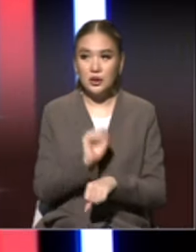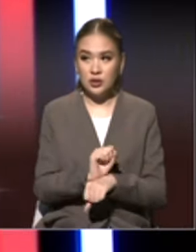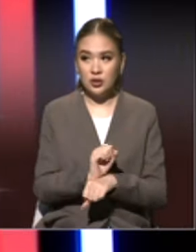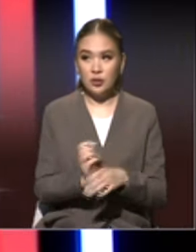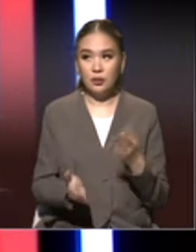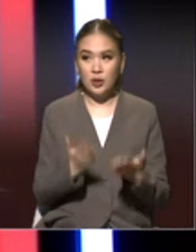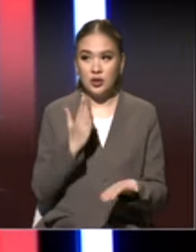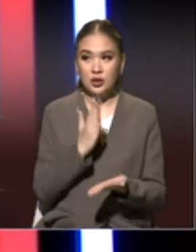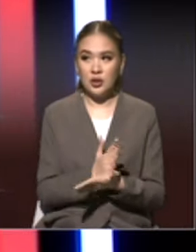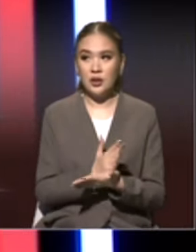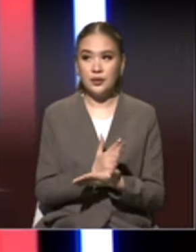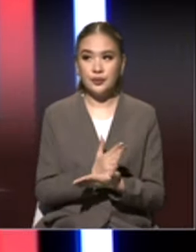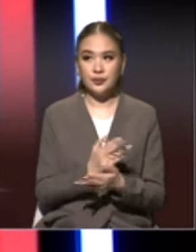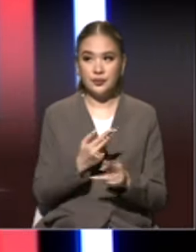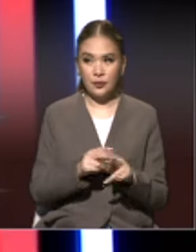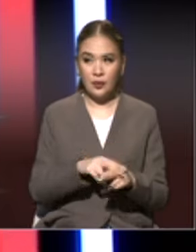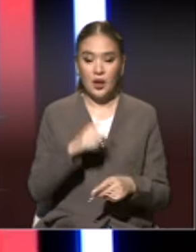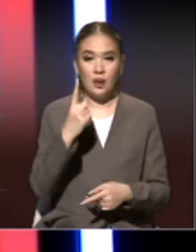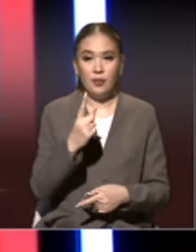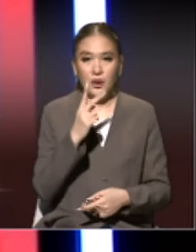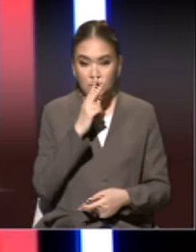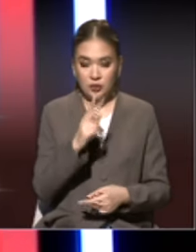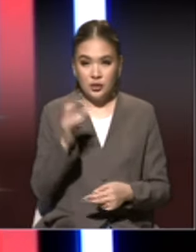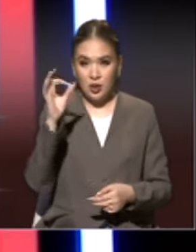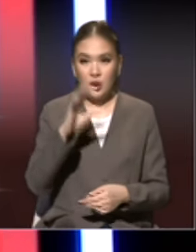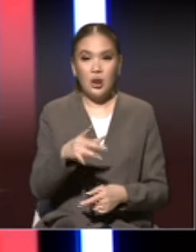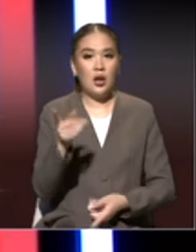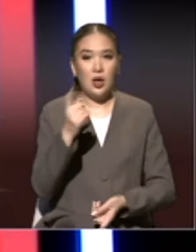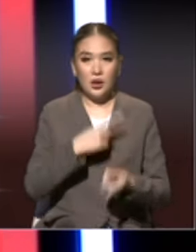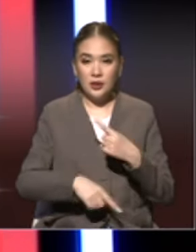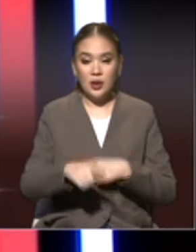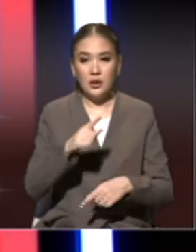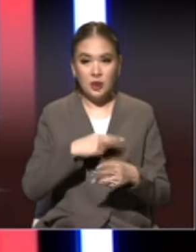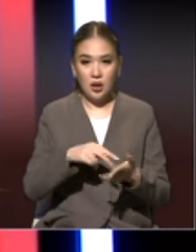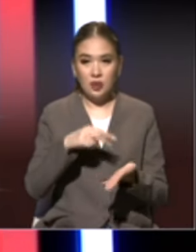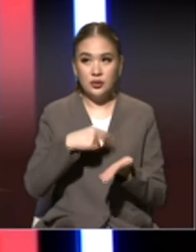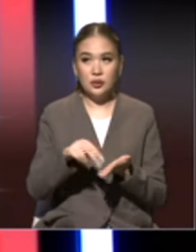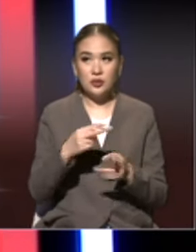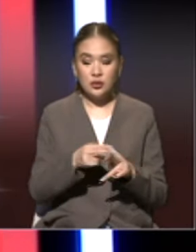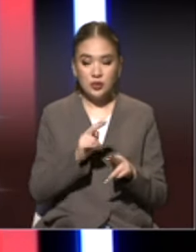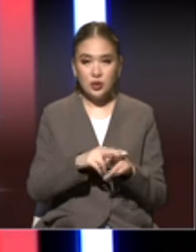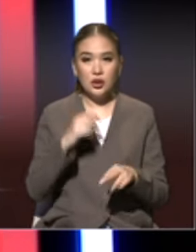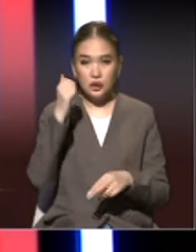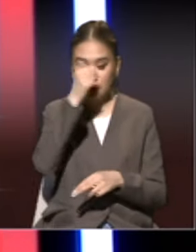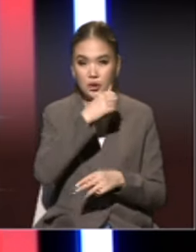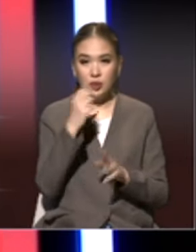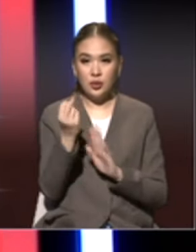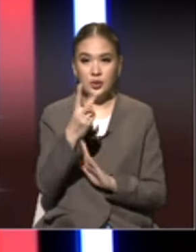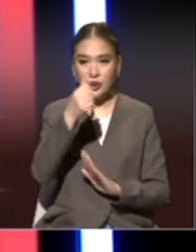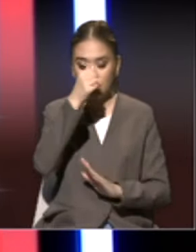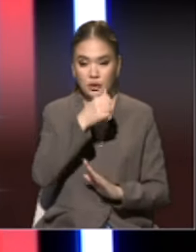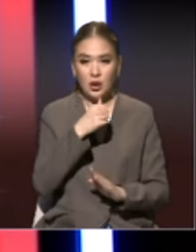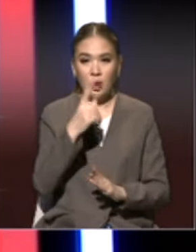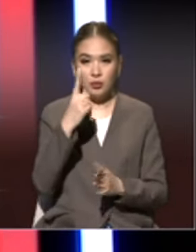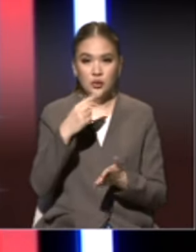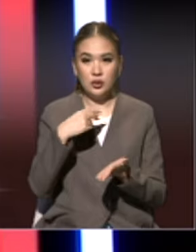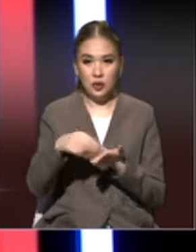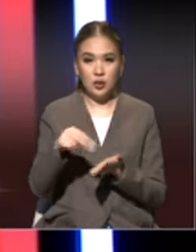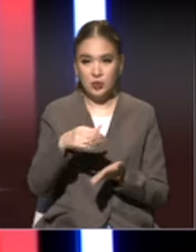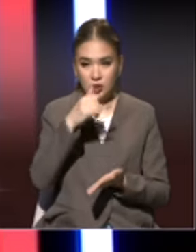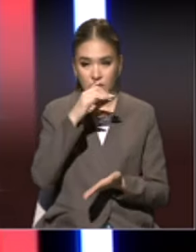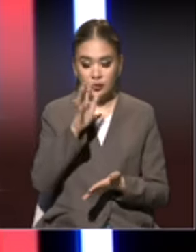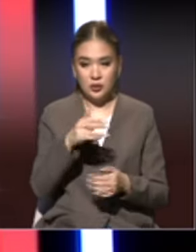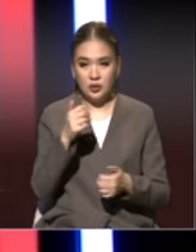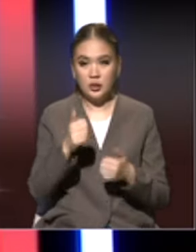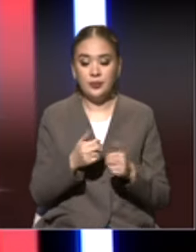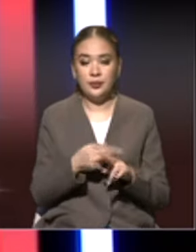Жоқ, енді бір көзден мысалға бір компания қайта-қайта ала жаздай жыл 12 ай бүкіл тендерді ала беретіндей. Міндетті түрде бірінші